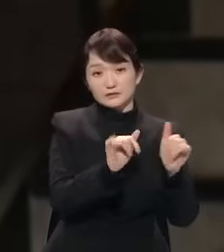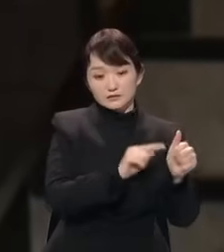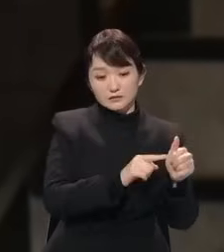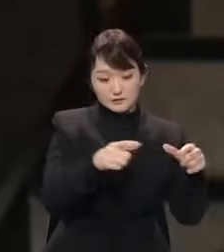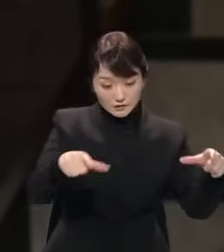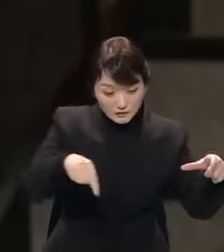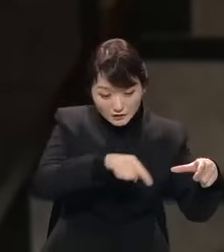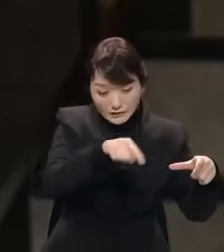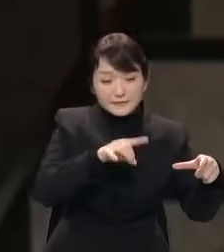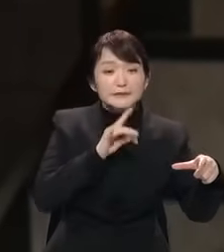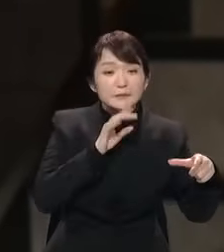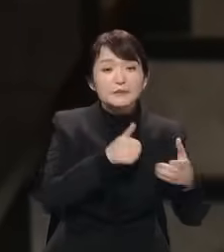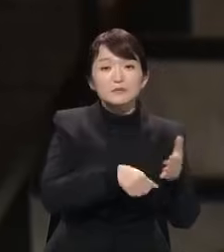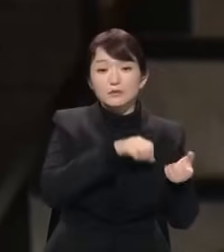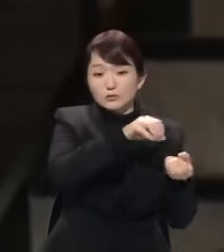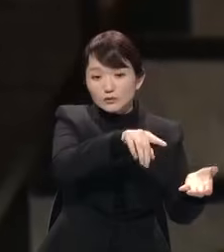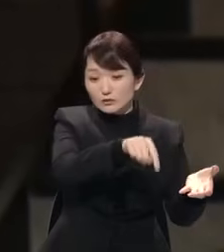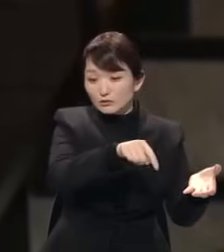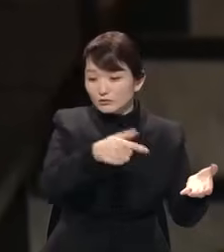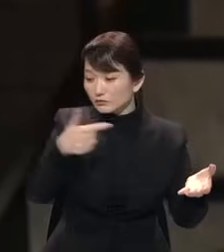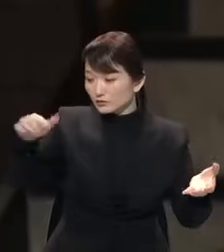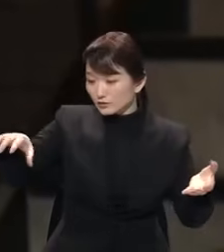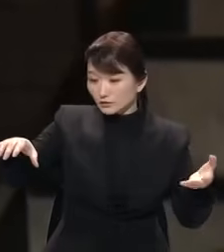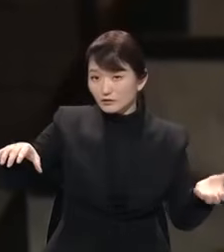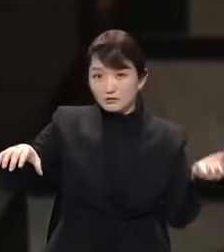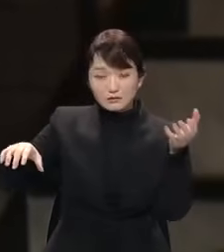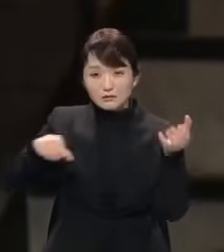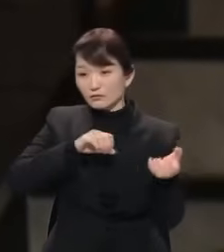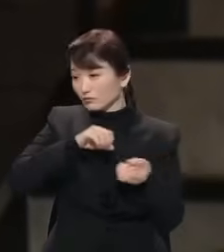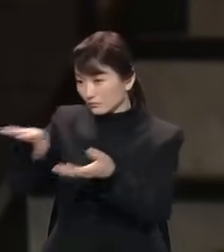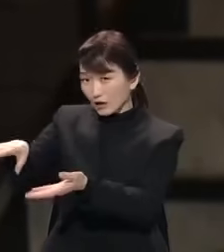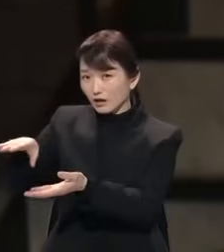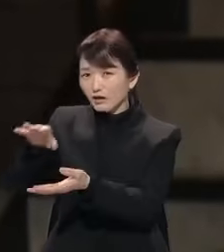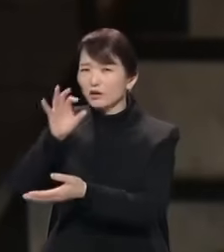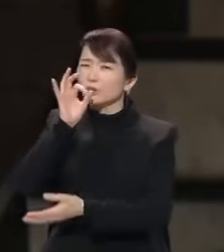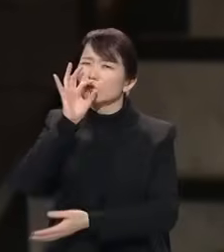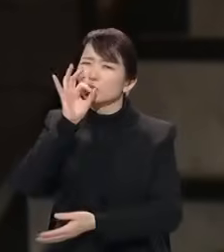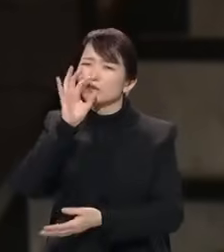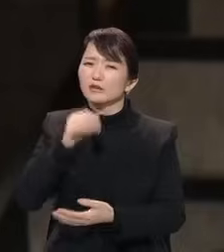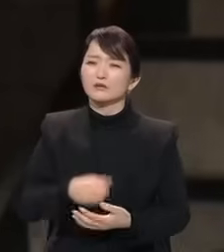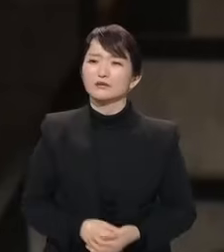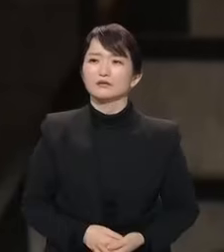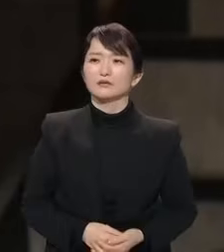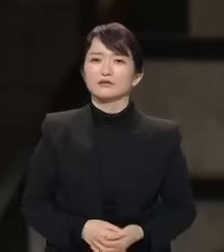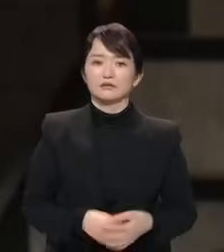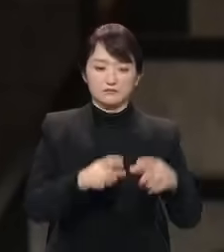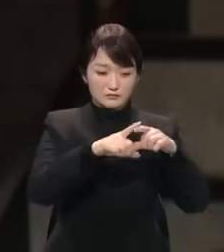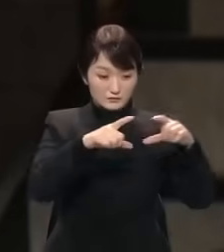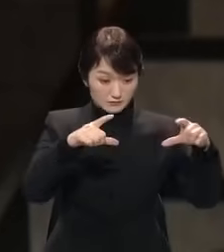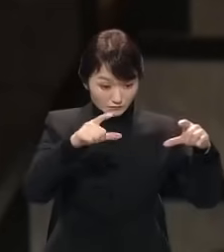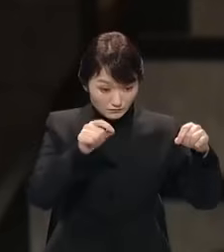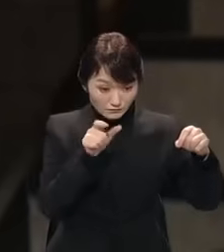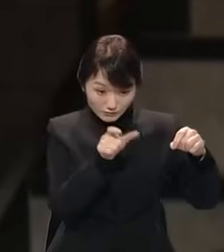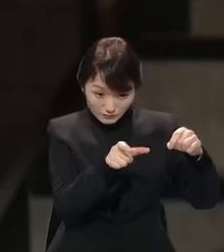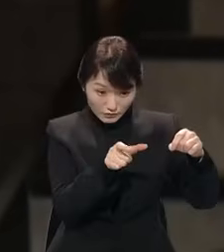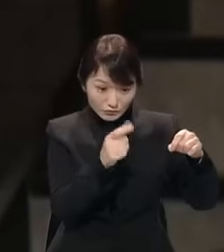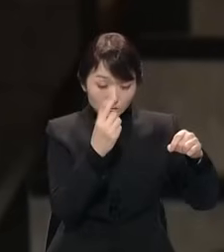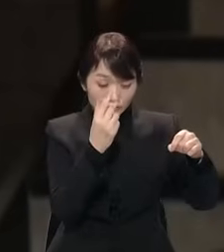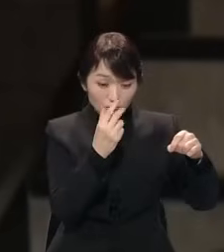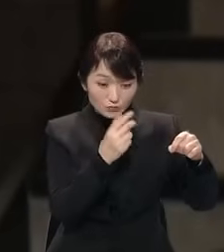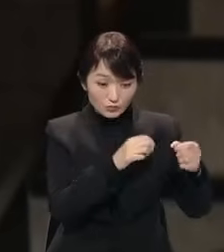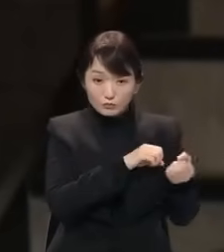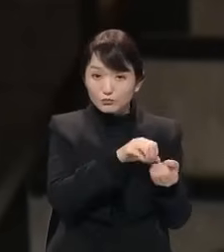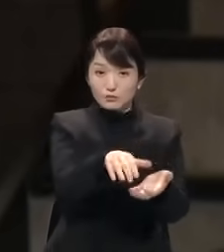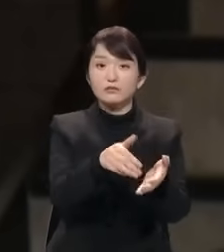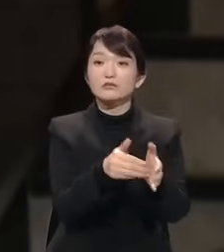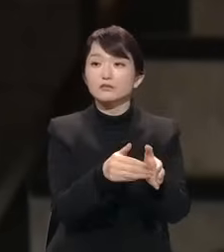하는 것이지 거기서 대전까지 가기는 어려운데. 그러니까 이제 택배기사가 아니 송장에 그렇게 나와 있는 대로 나는 했을 뿐이다 이렇게